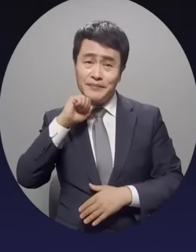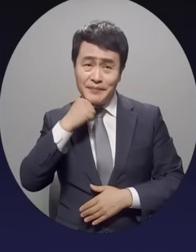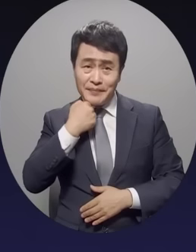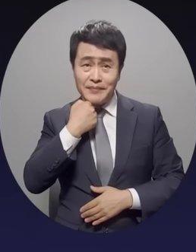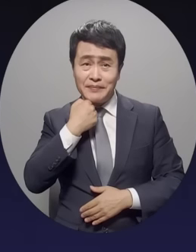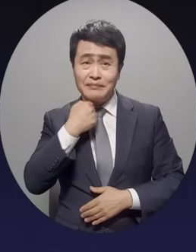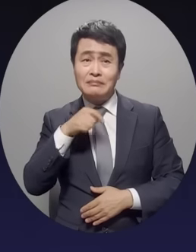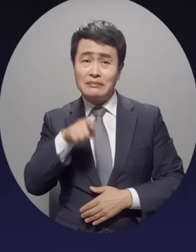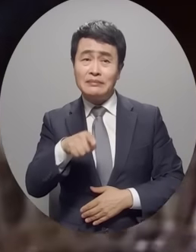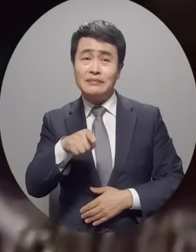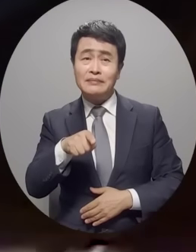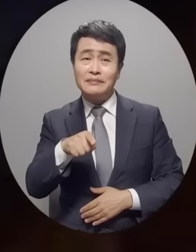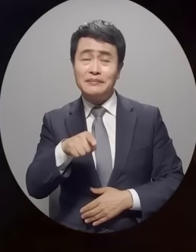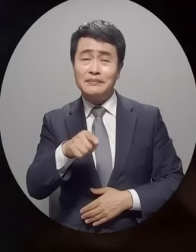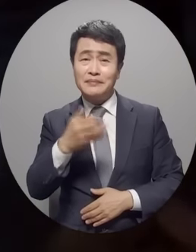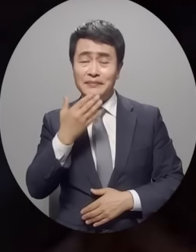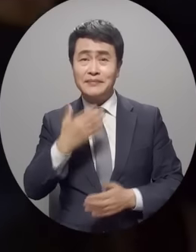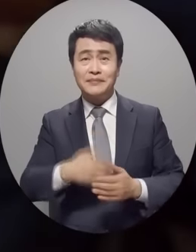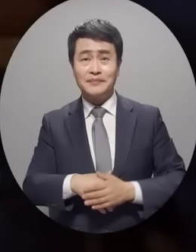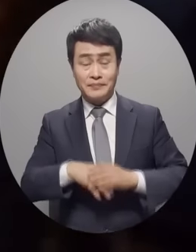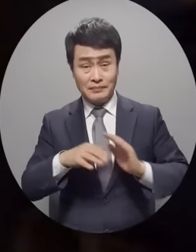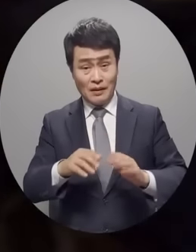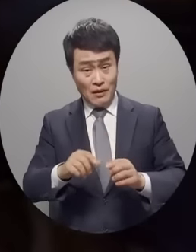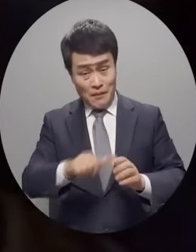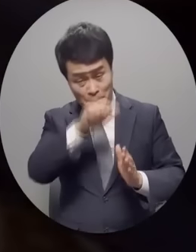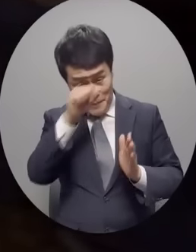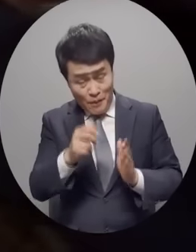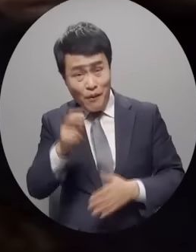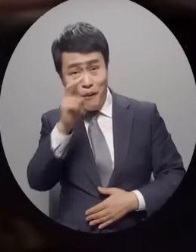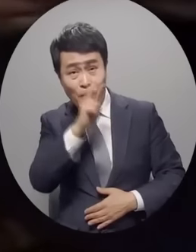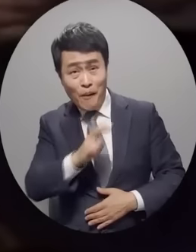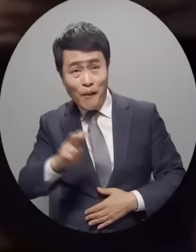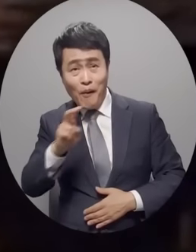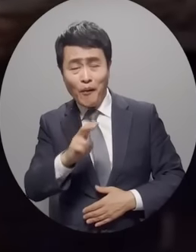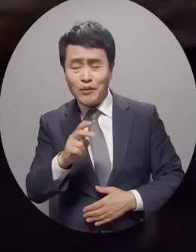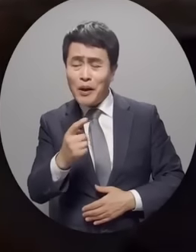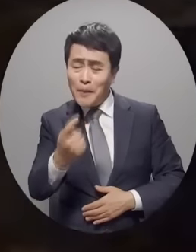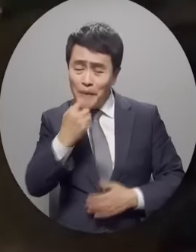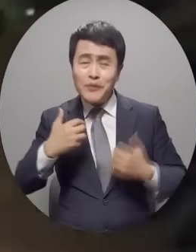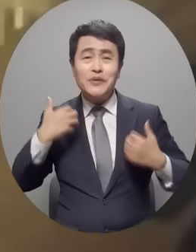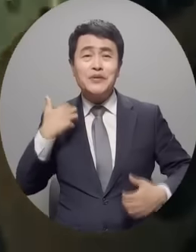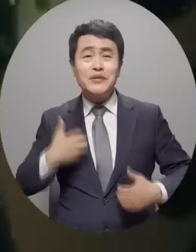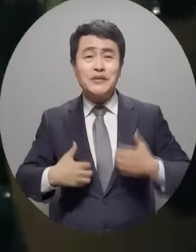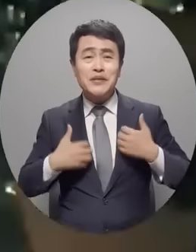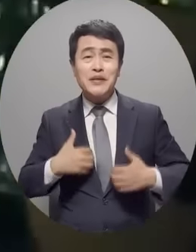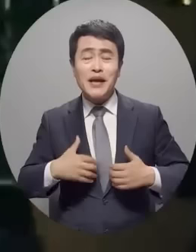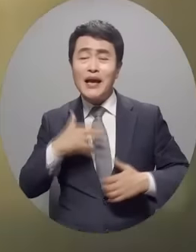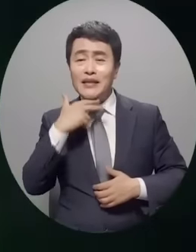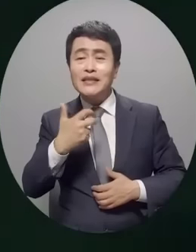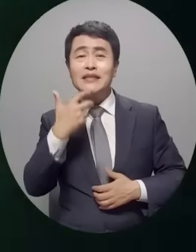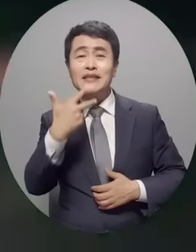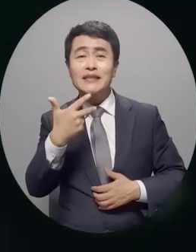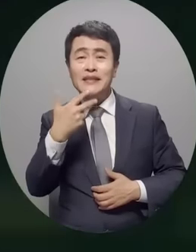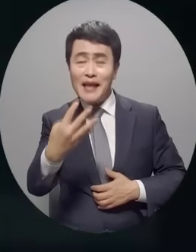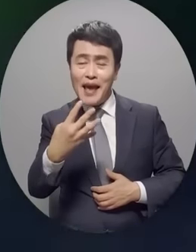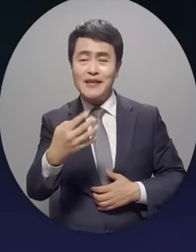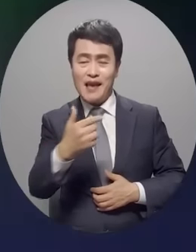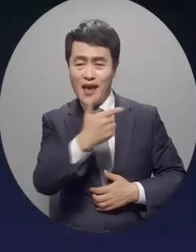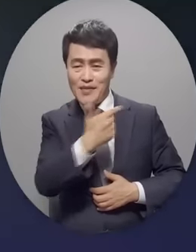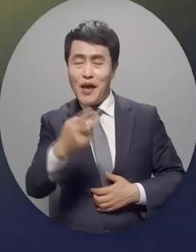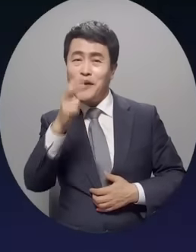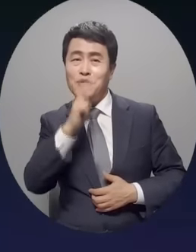돼. 평생을 노래에 바치고도 여전히 배우는 게 재미있다는 74세 대가수.